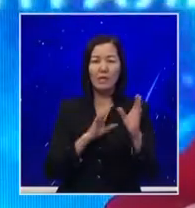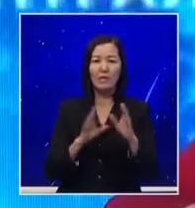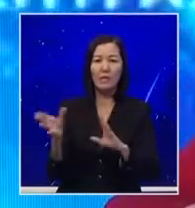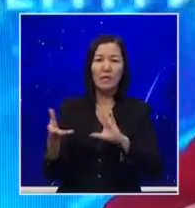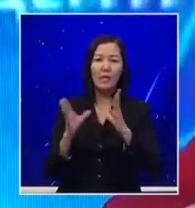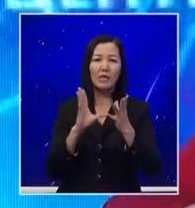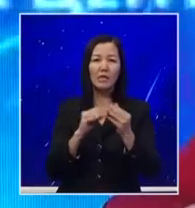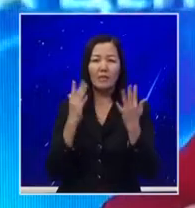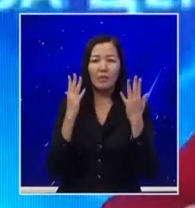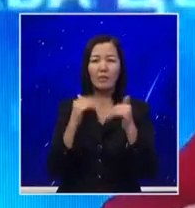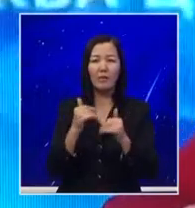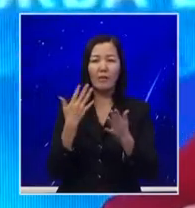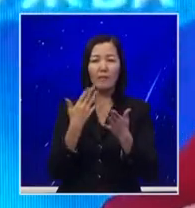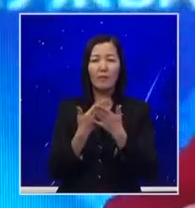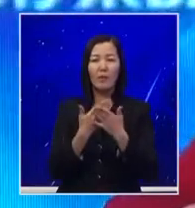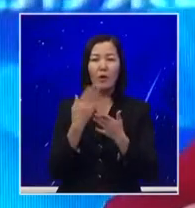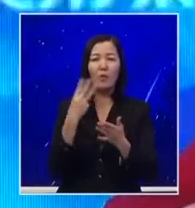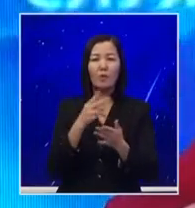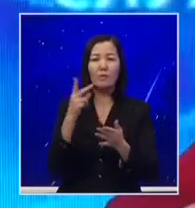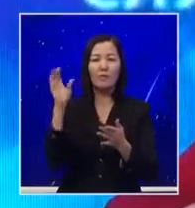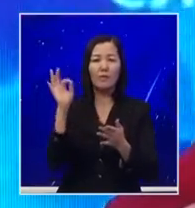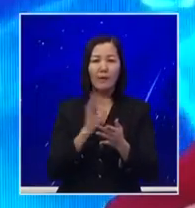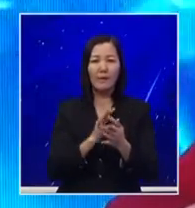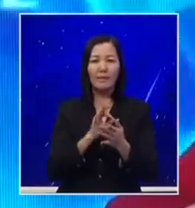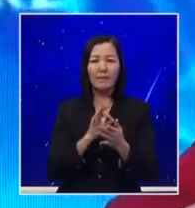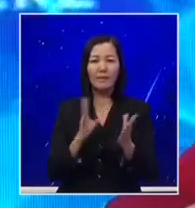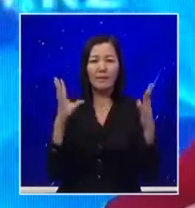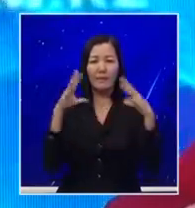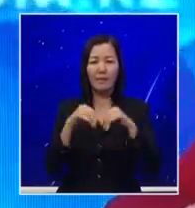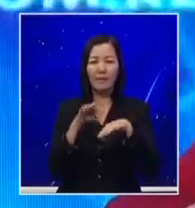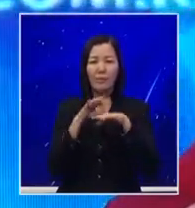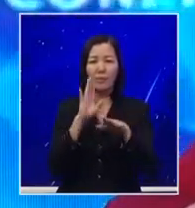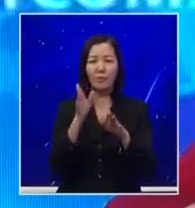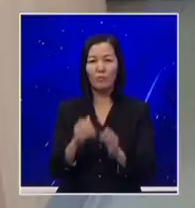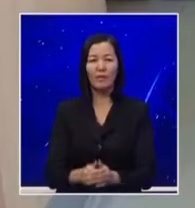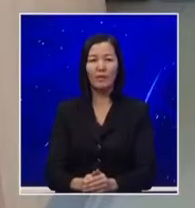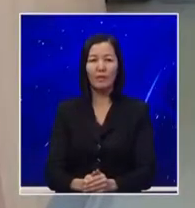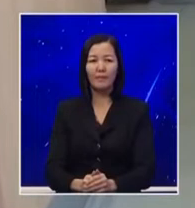жалпы санының шамамен 31% үшін оқыту аралас форматты ұйымдастырылады.